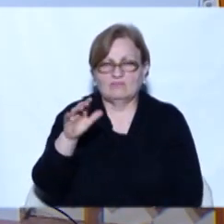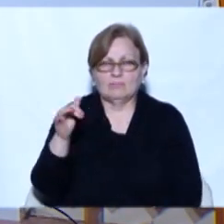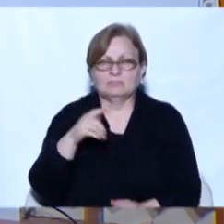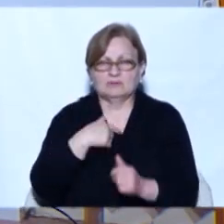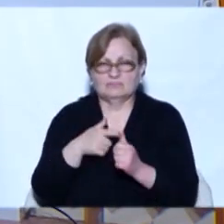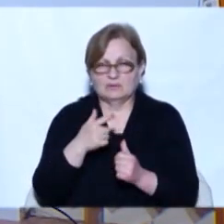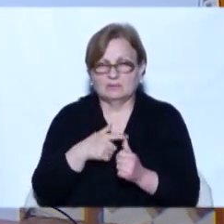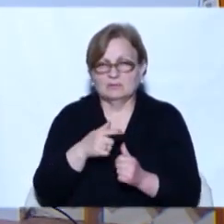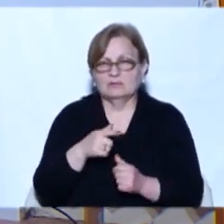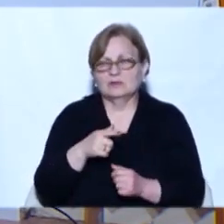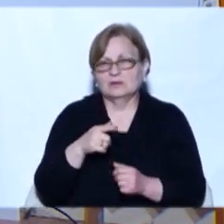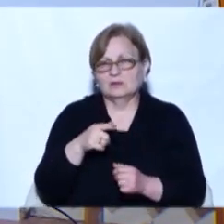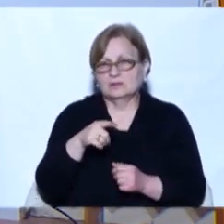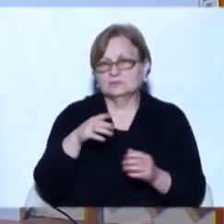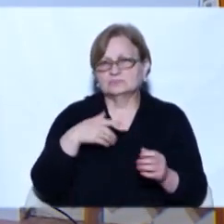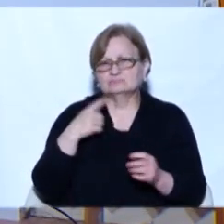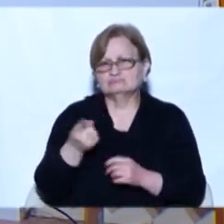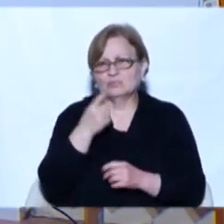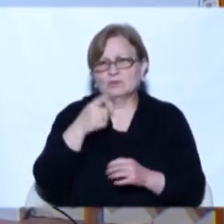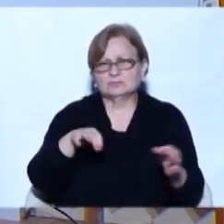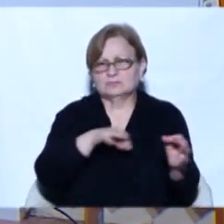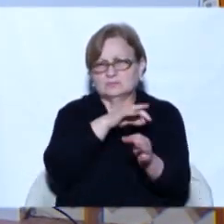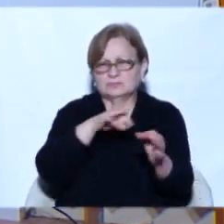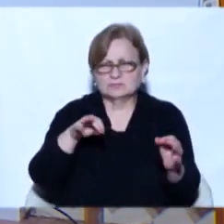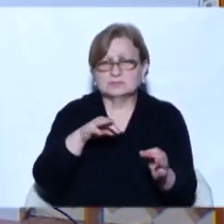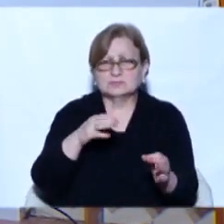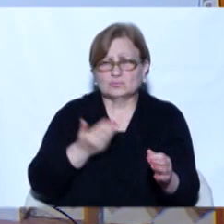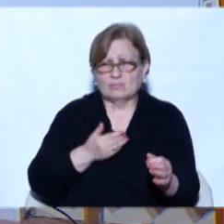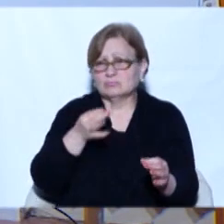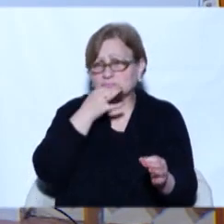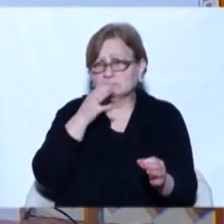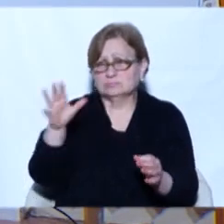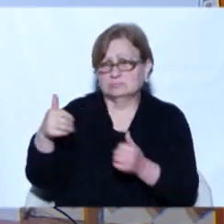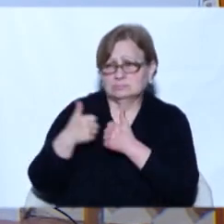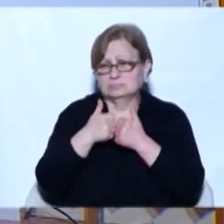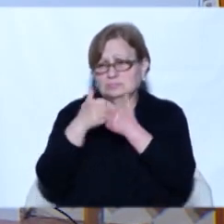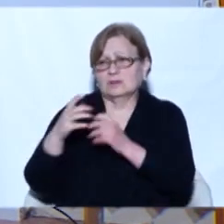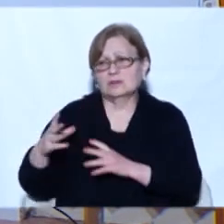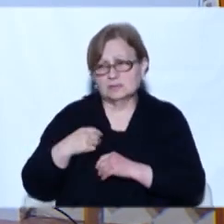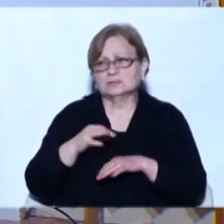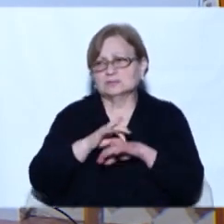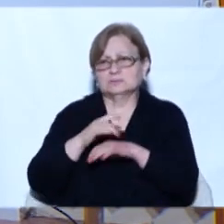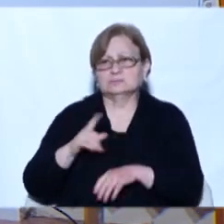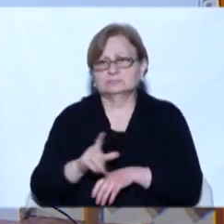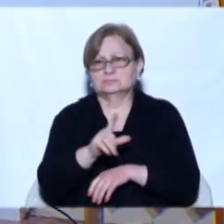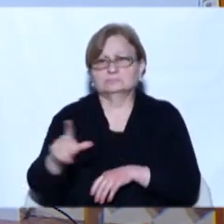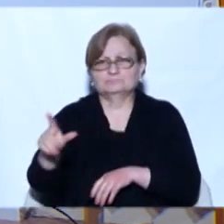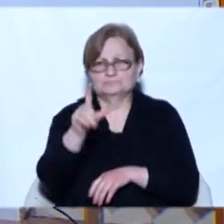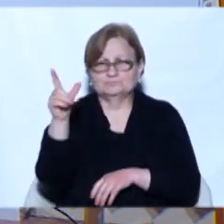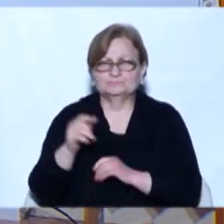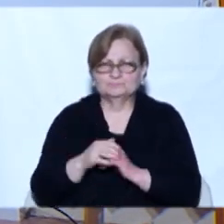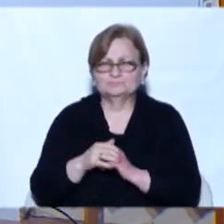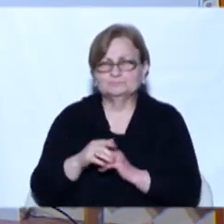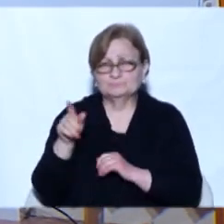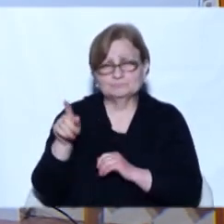პიპას: მოხეტიალე მუსიკოსის ცხოვრება თუ მოგეწონება, დაუმეგობრდეთ და ცხოვრების გზებზე ერთად ვიაროთო. ამის და იმის